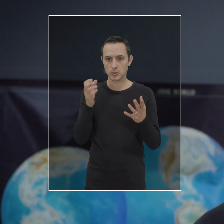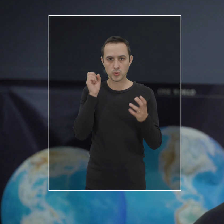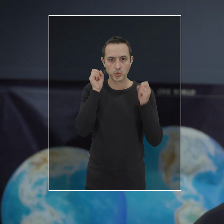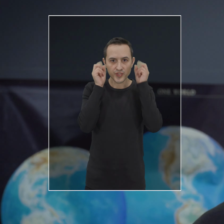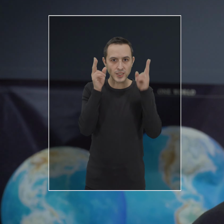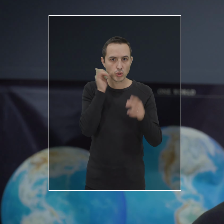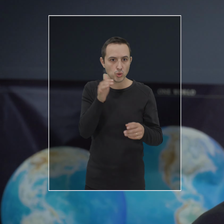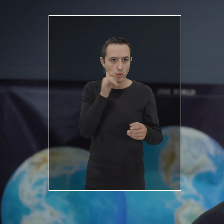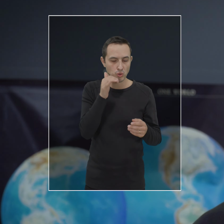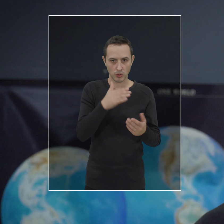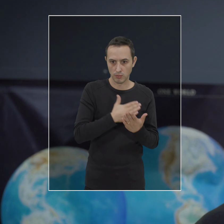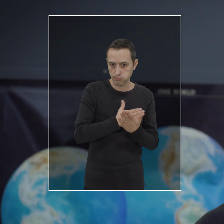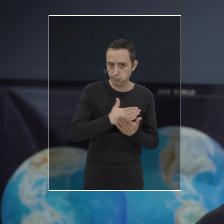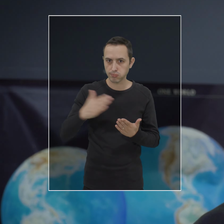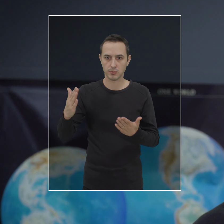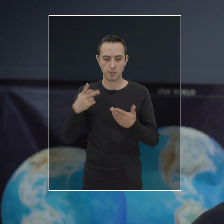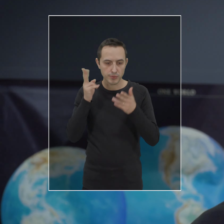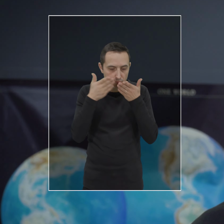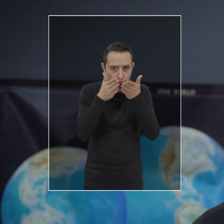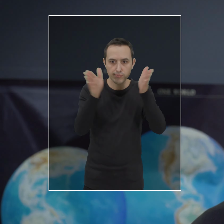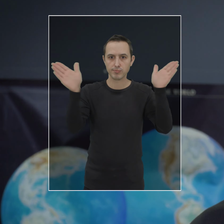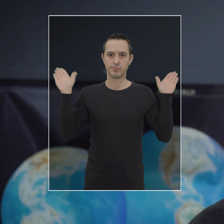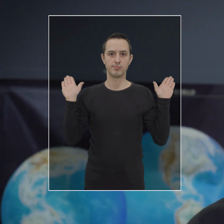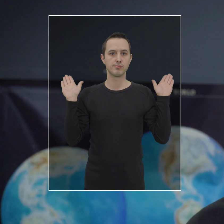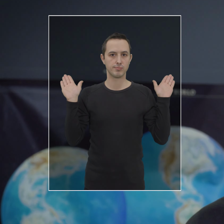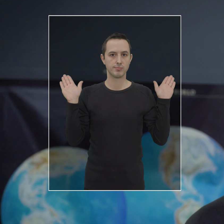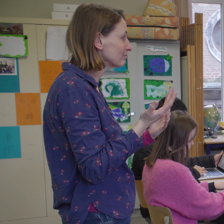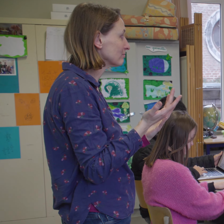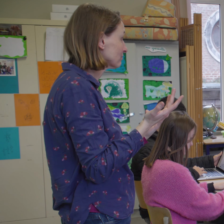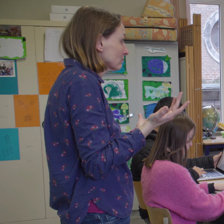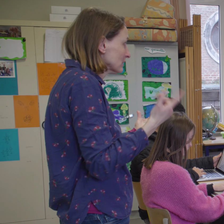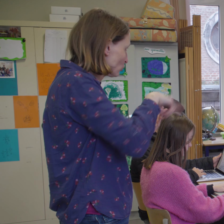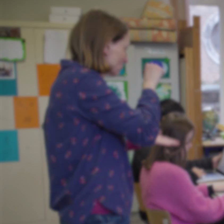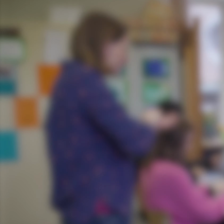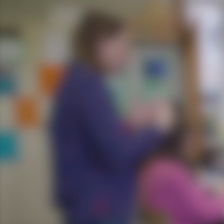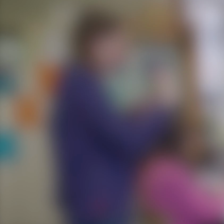mieux progresser dans la vie de tous les jours, être plus ouvert à certaines choses.